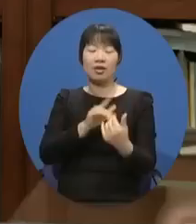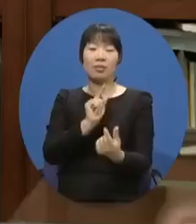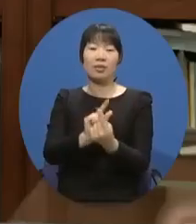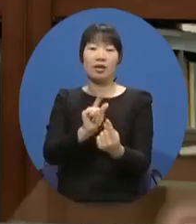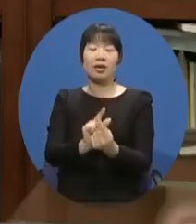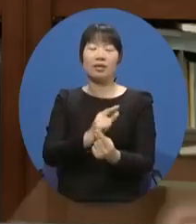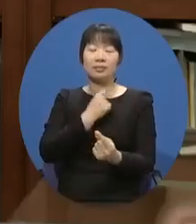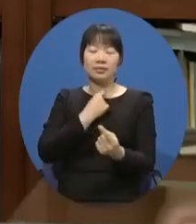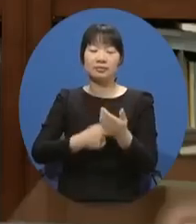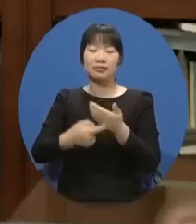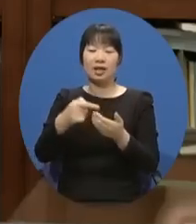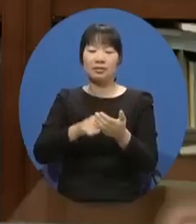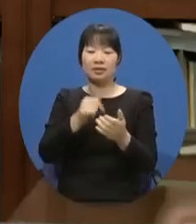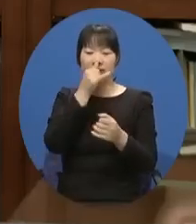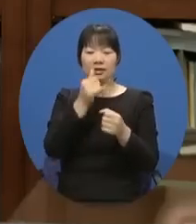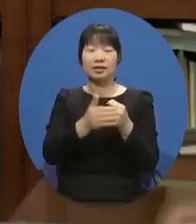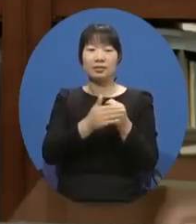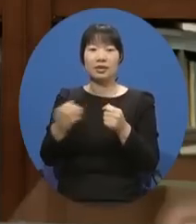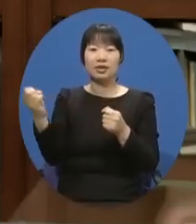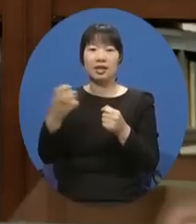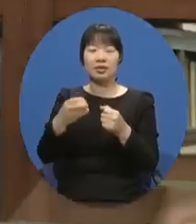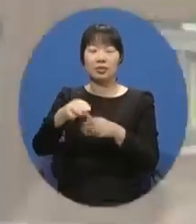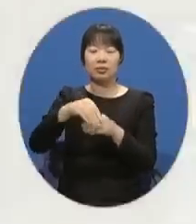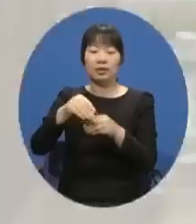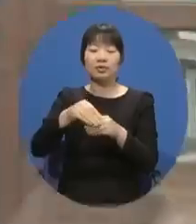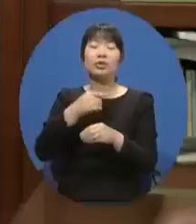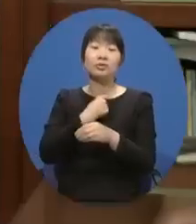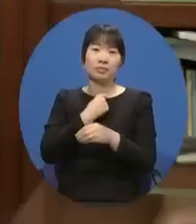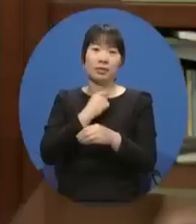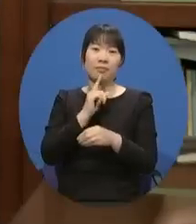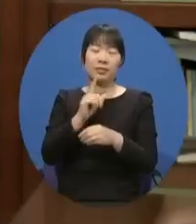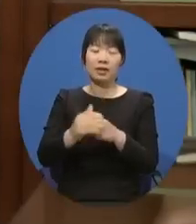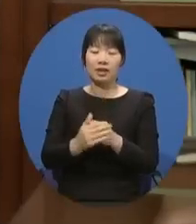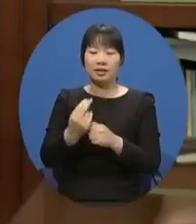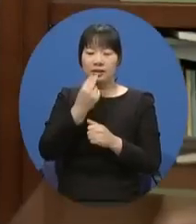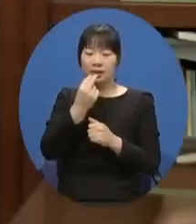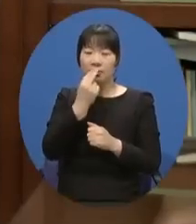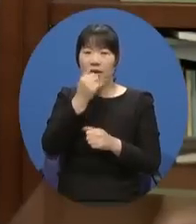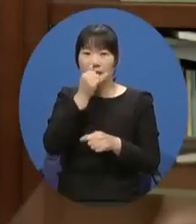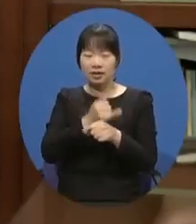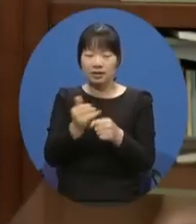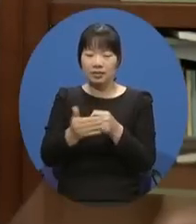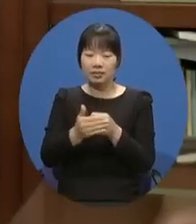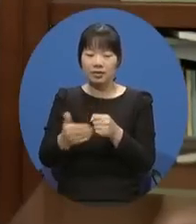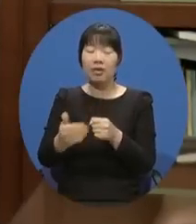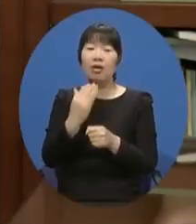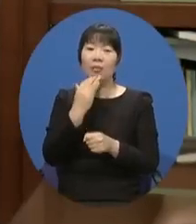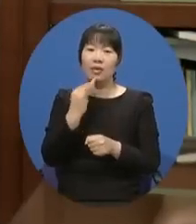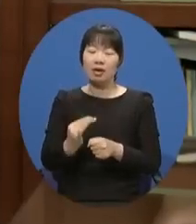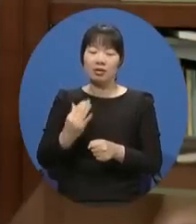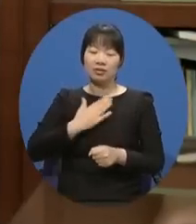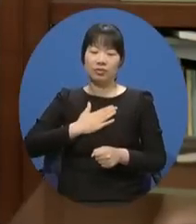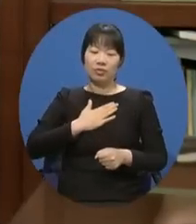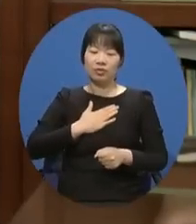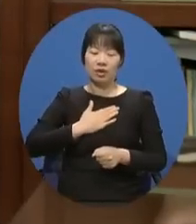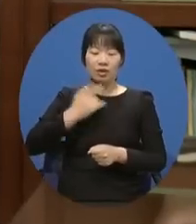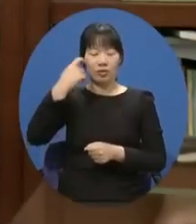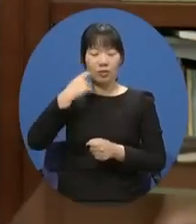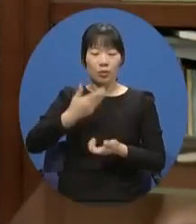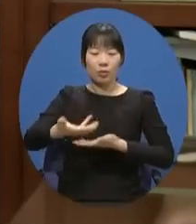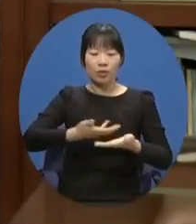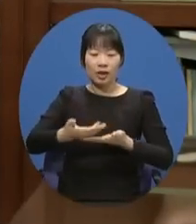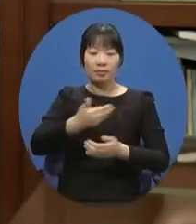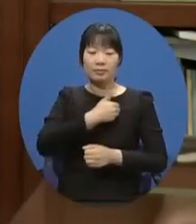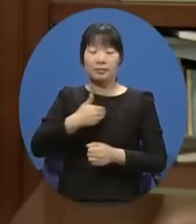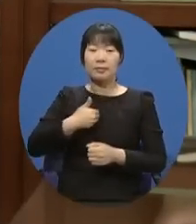싶은 그런 욕구가 있기 때문에 자꾸 만져보려고 하죠. 살아있는 생명체이기 때문에 역시 정서적인 교감을 할 수